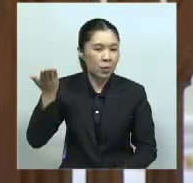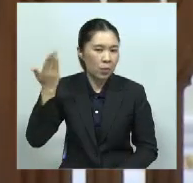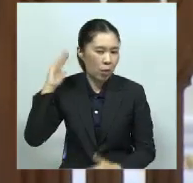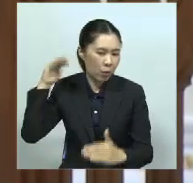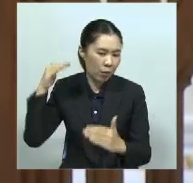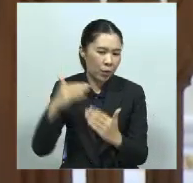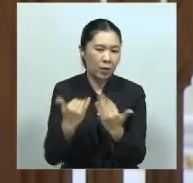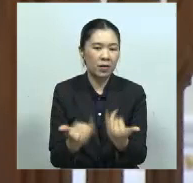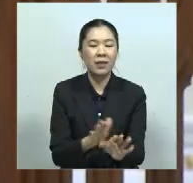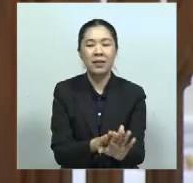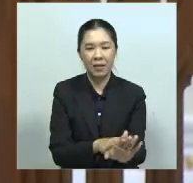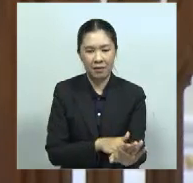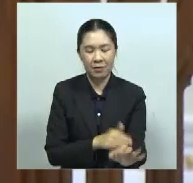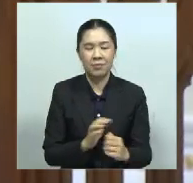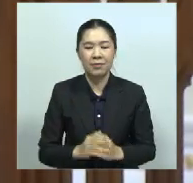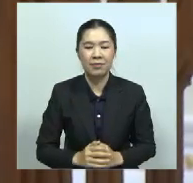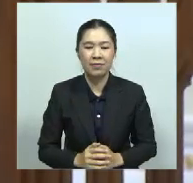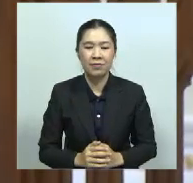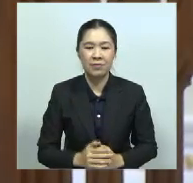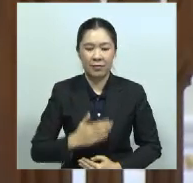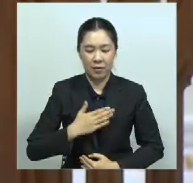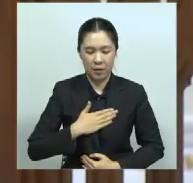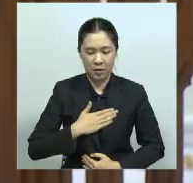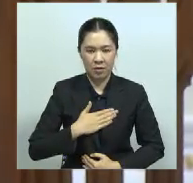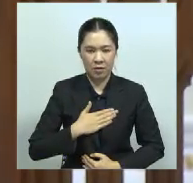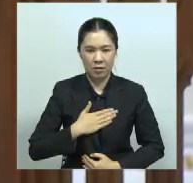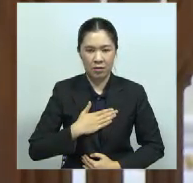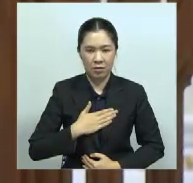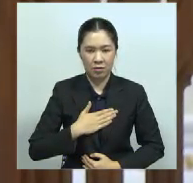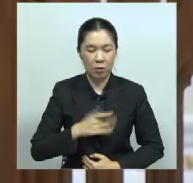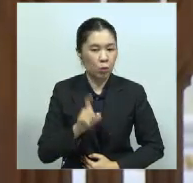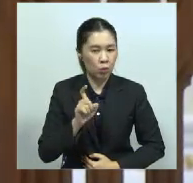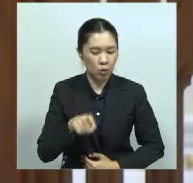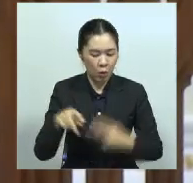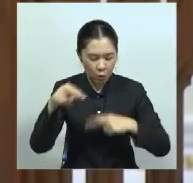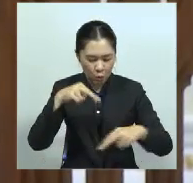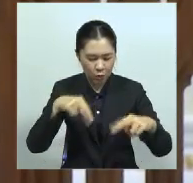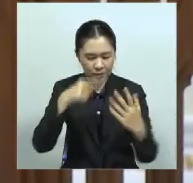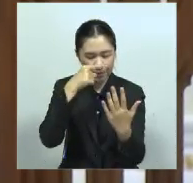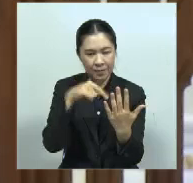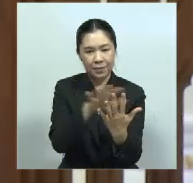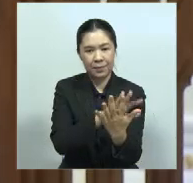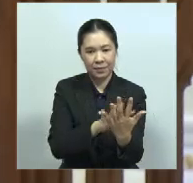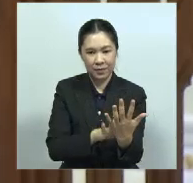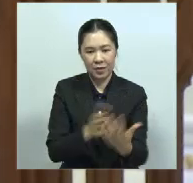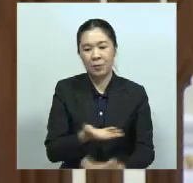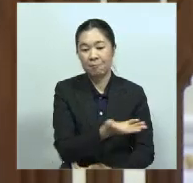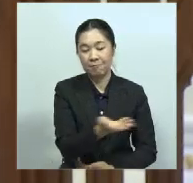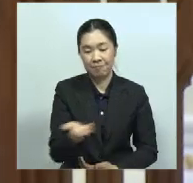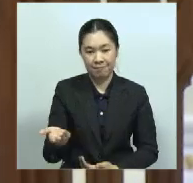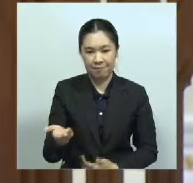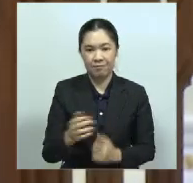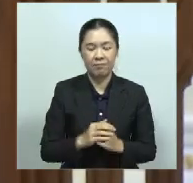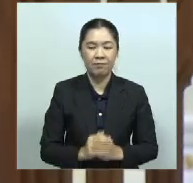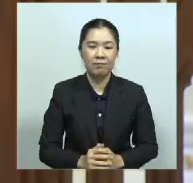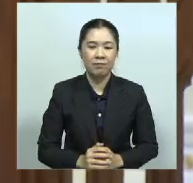ปีนะครับหลายยุคหลายสมัยเราจะต้องรักษาประเทศของเรานะแกนหลัก